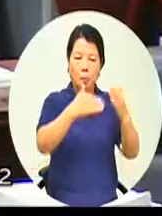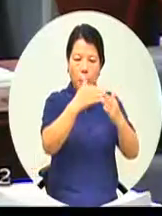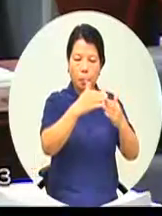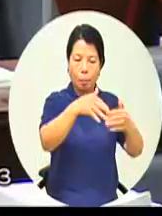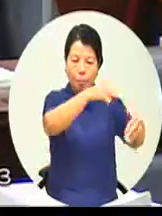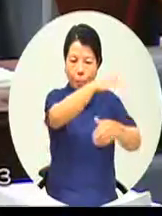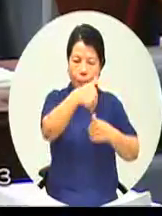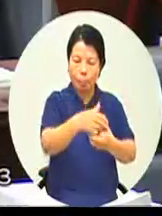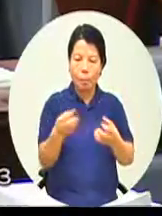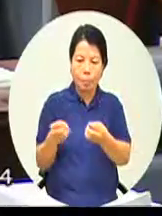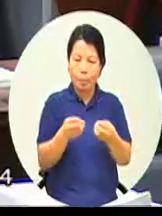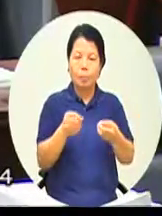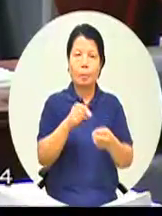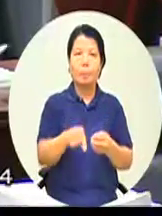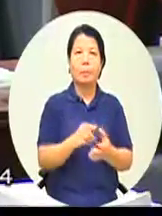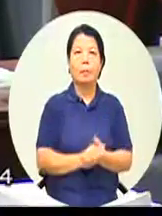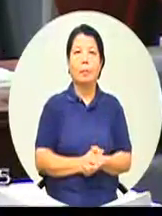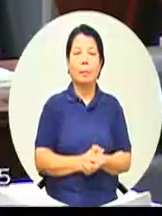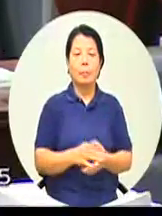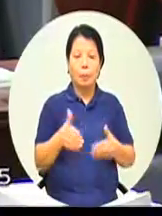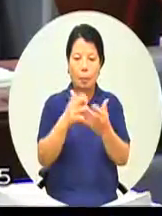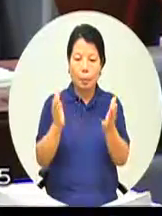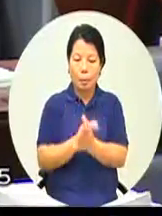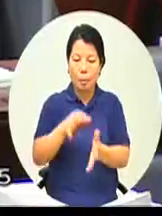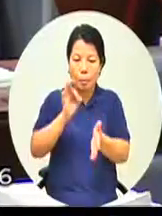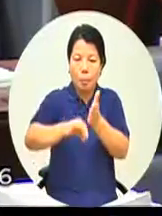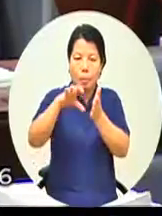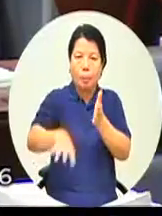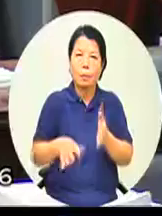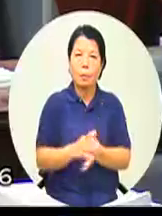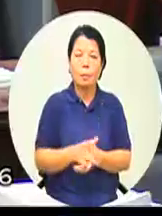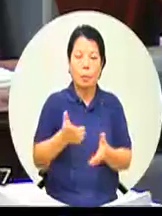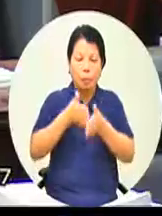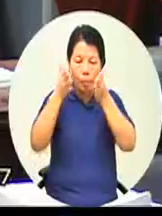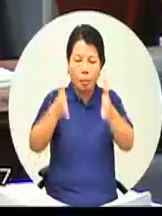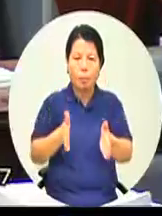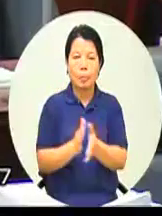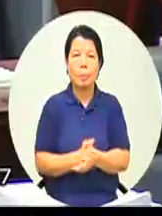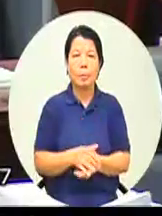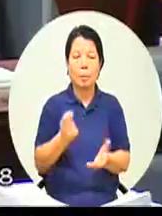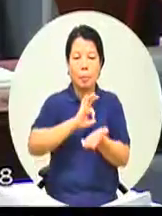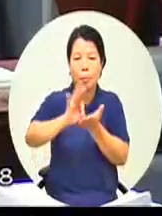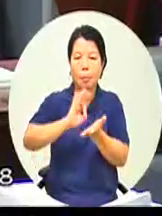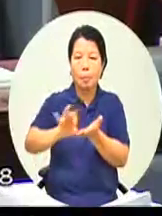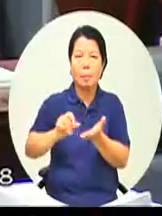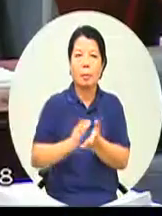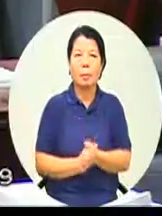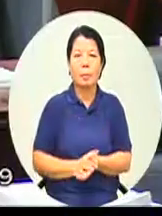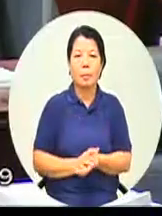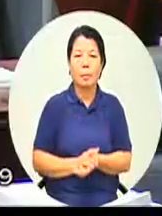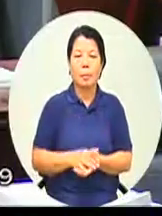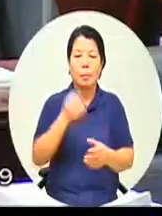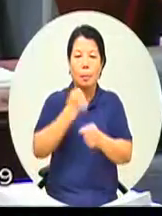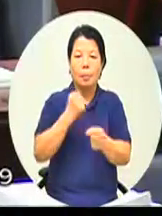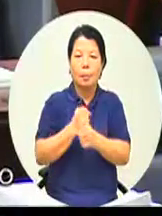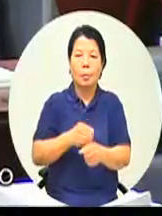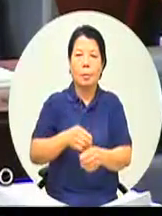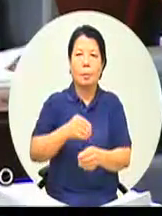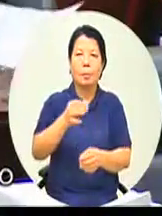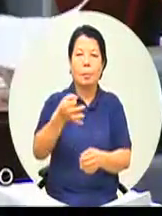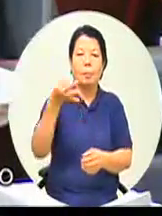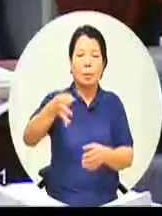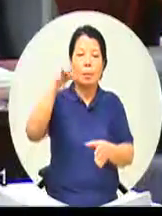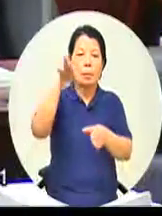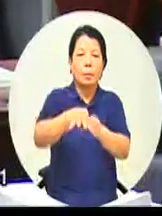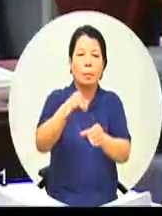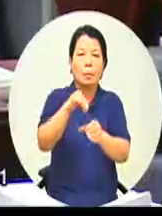啊，当然，我们可以有一些球场的方面，那你当针对球场在使用，那你当这投币式的哦，球场